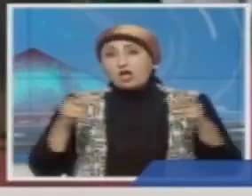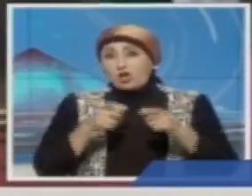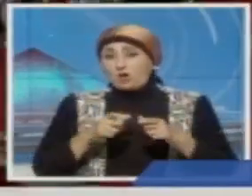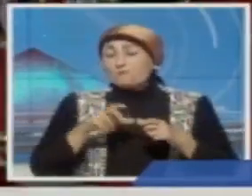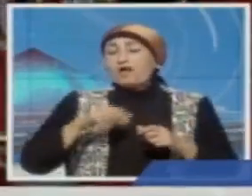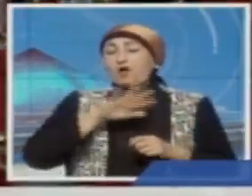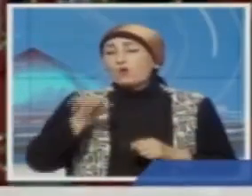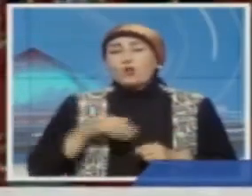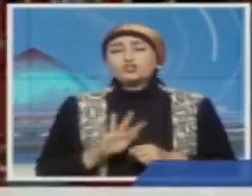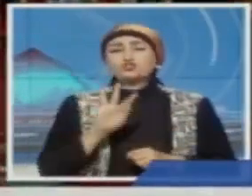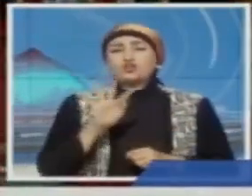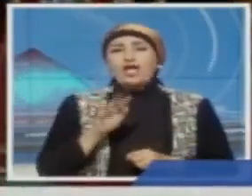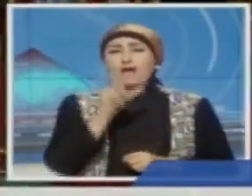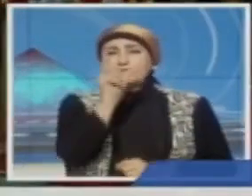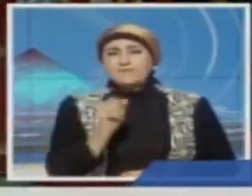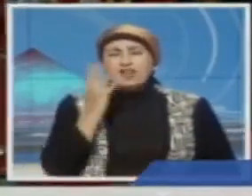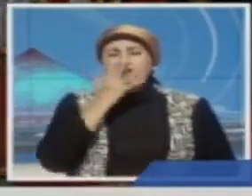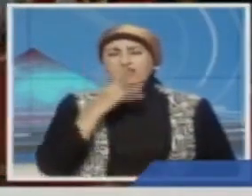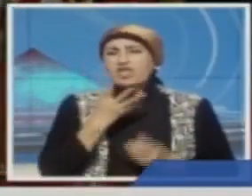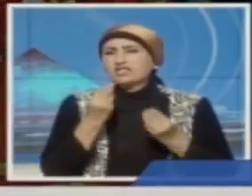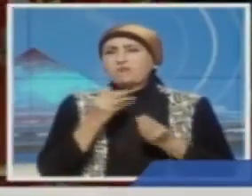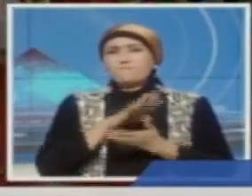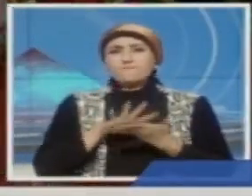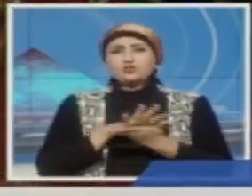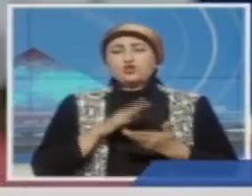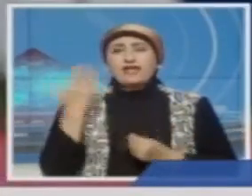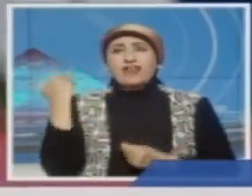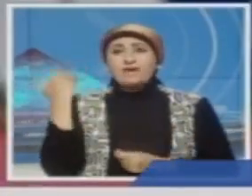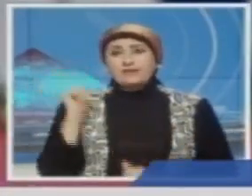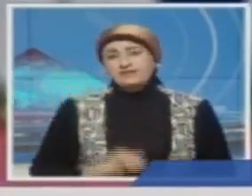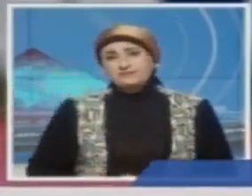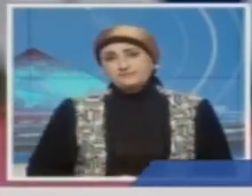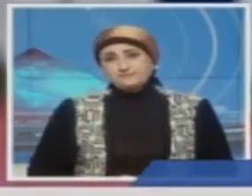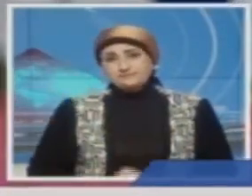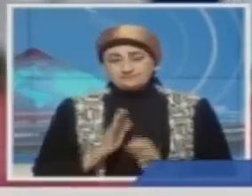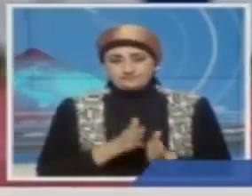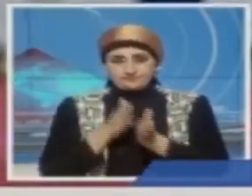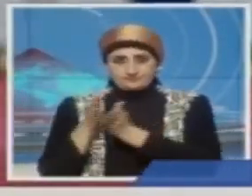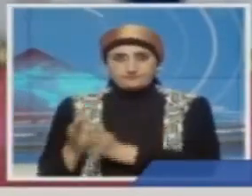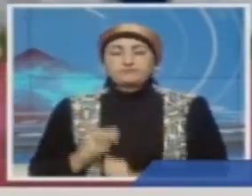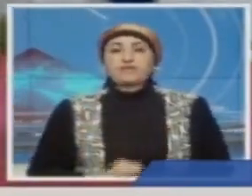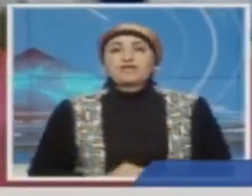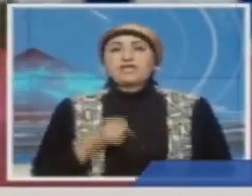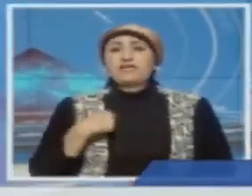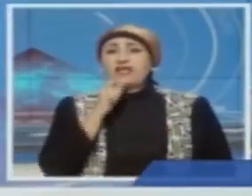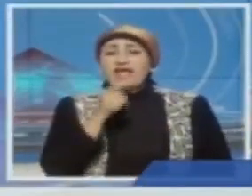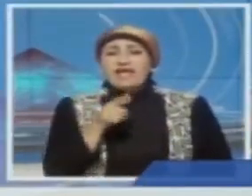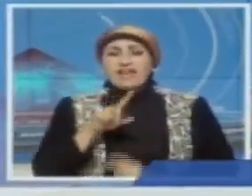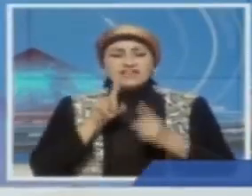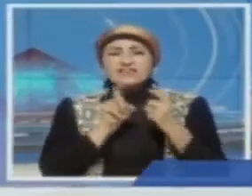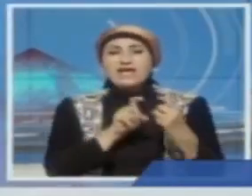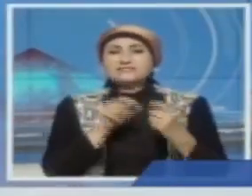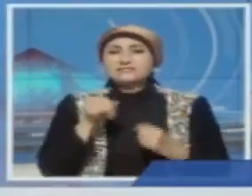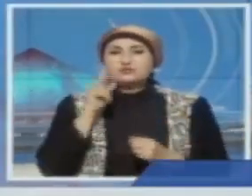الشعوب الأفريقية من المشاكل الكبيرة التي تمر بها في الفترة الأخيرة. الدكتور حامد، في ظل يعني التحديات الرهينة على